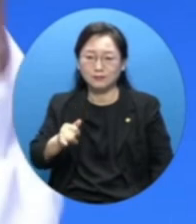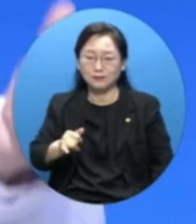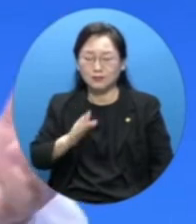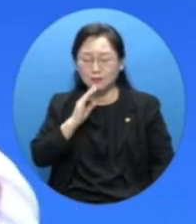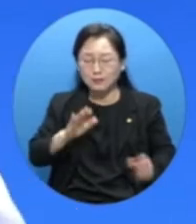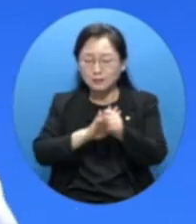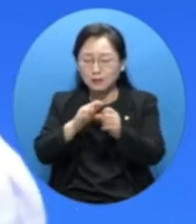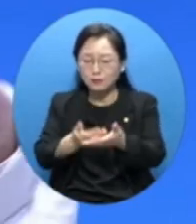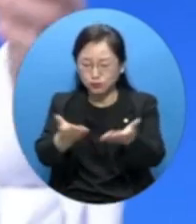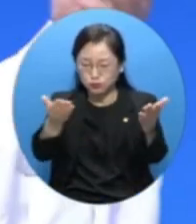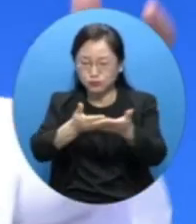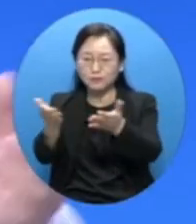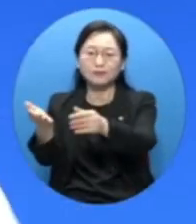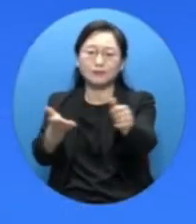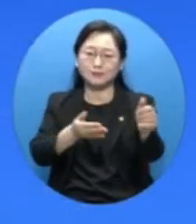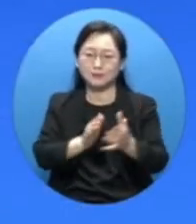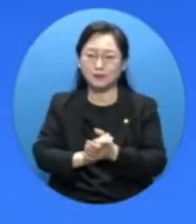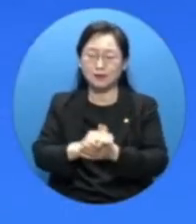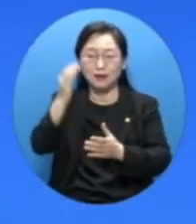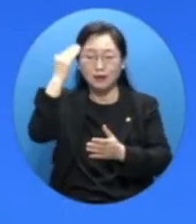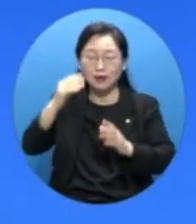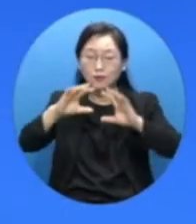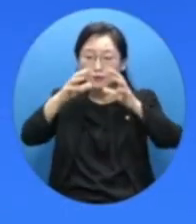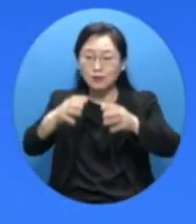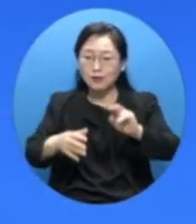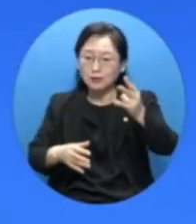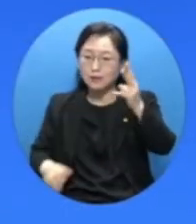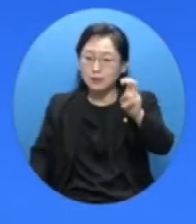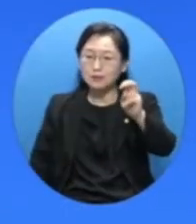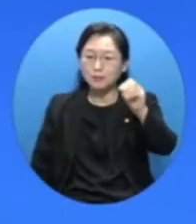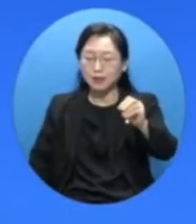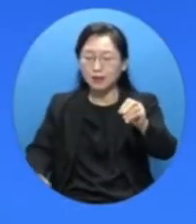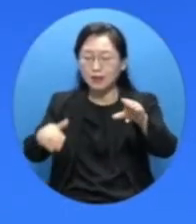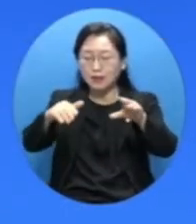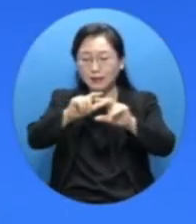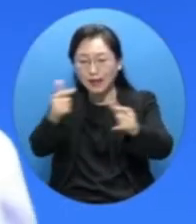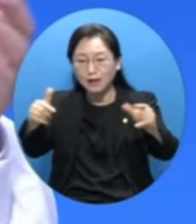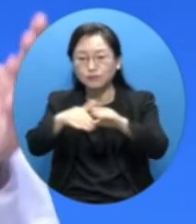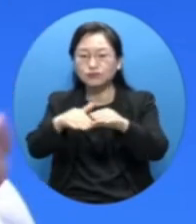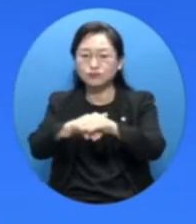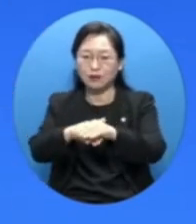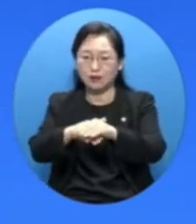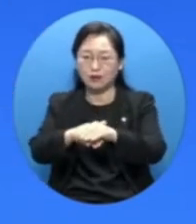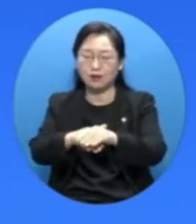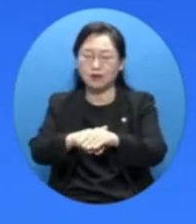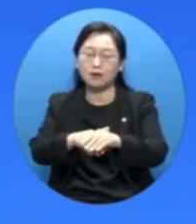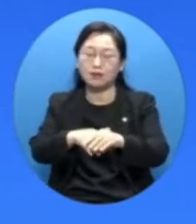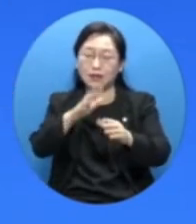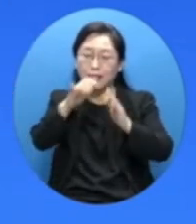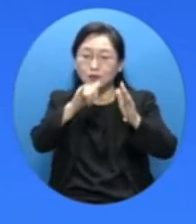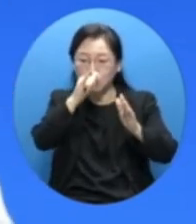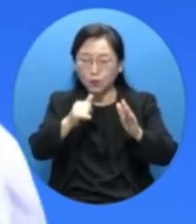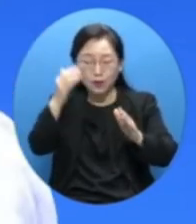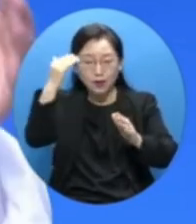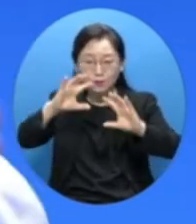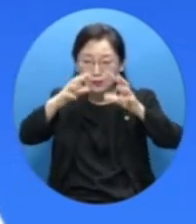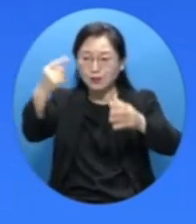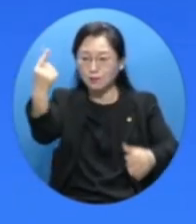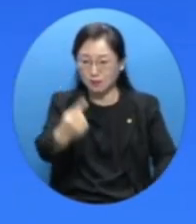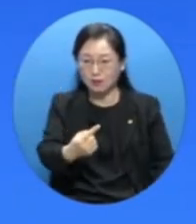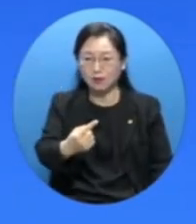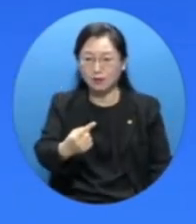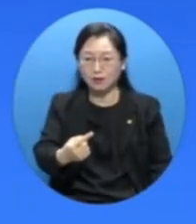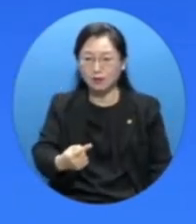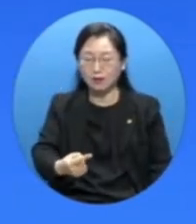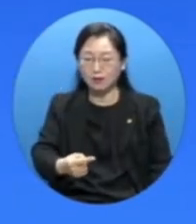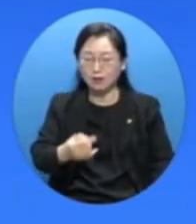사랑을 전해야 됩니다. 우리 한국이 220만 다문화 가족 시대가 됐습니다. 이 우리의 땅에 찾아오는 많은